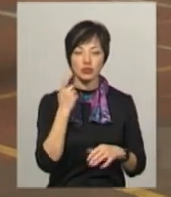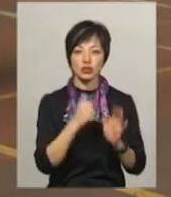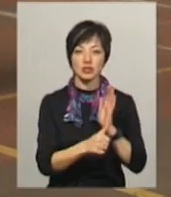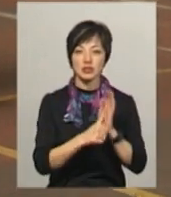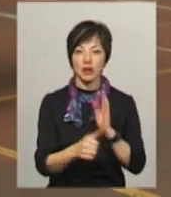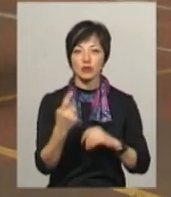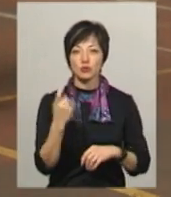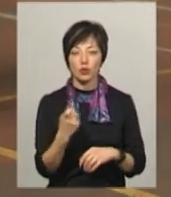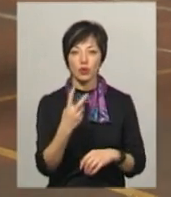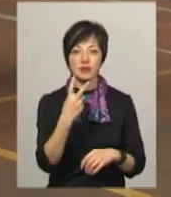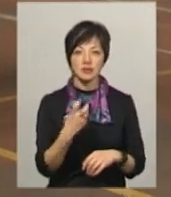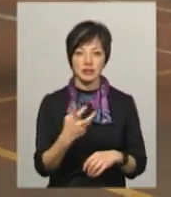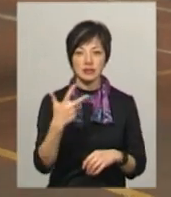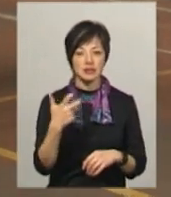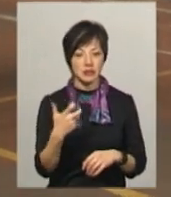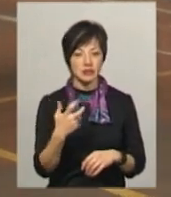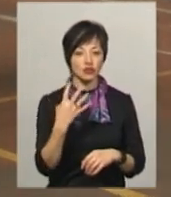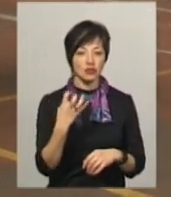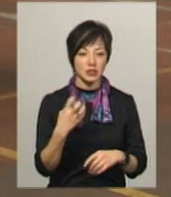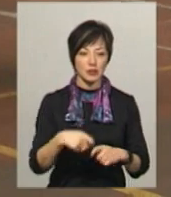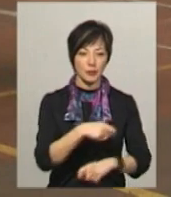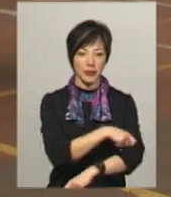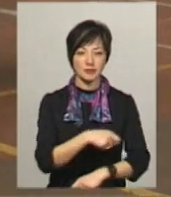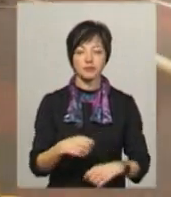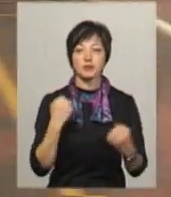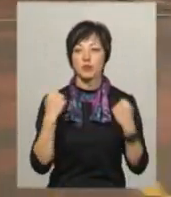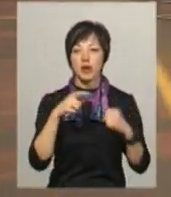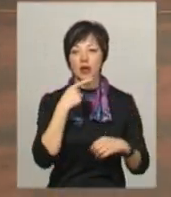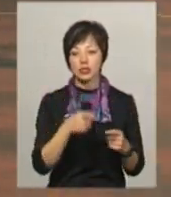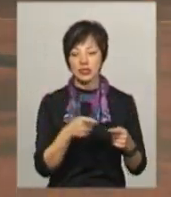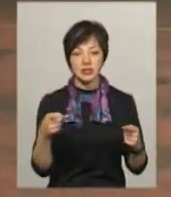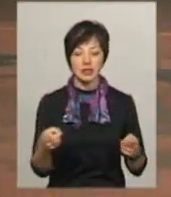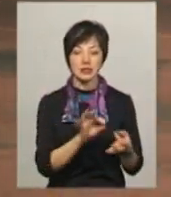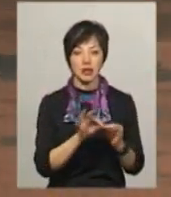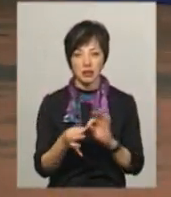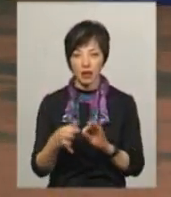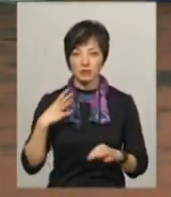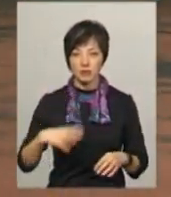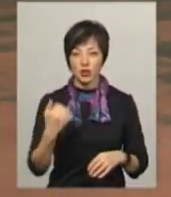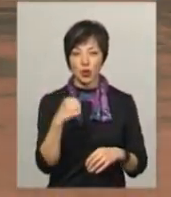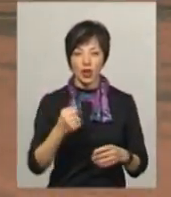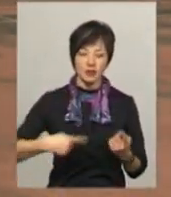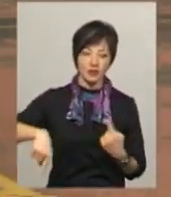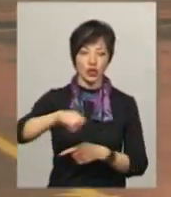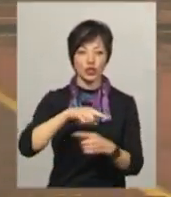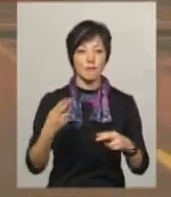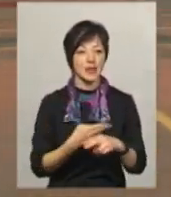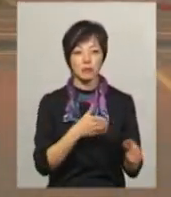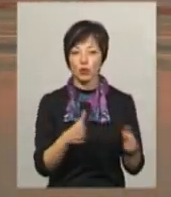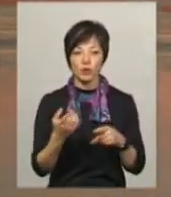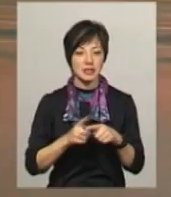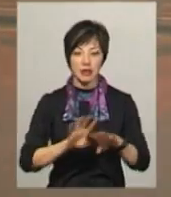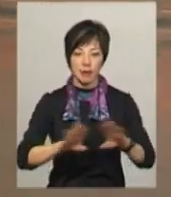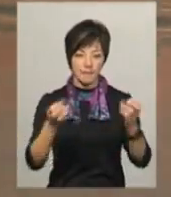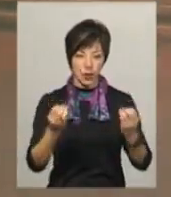100, 200, 300, 400 бігла. Спортсменка каже, дистанція складна, бо доводиться долати віражі. Без підготовки це непросто.